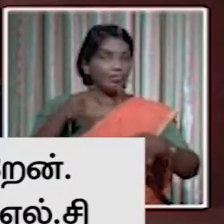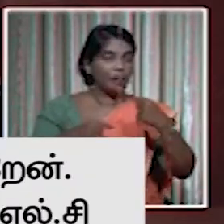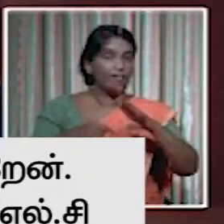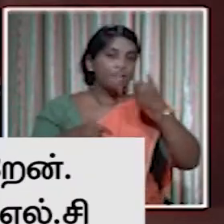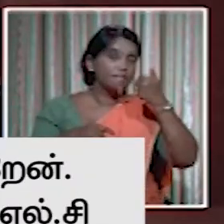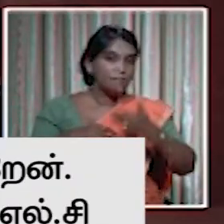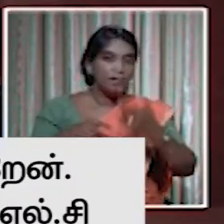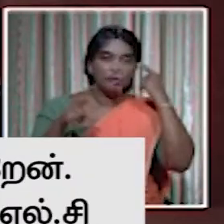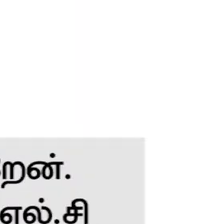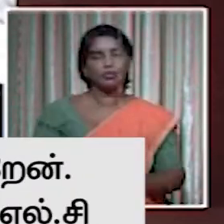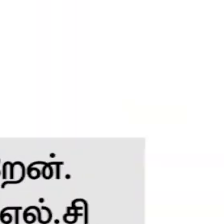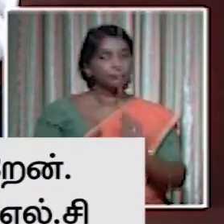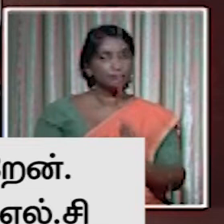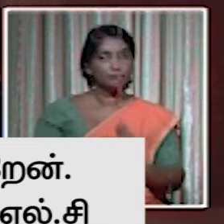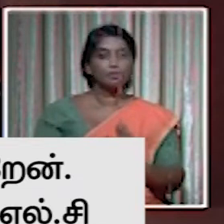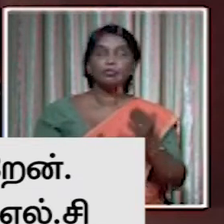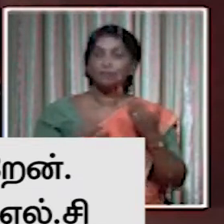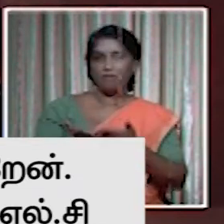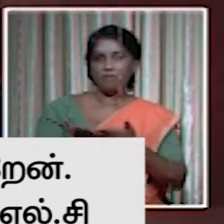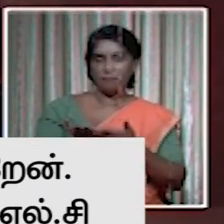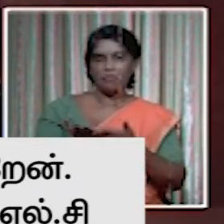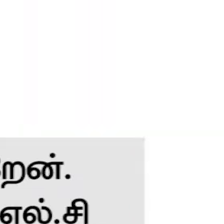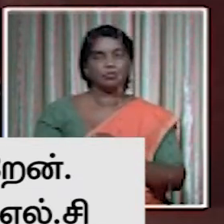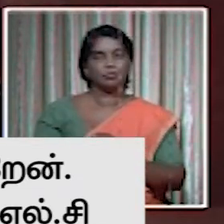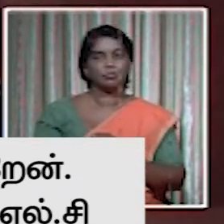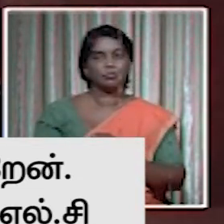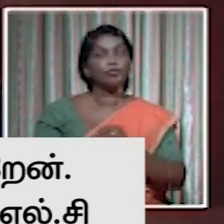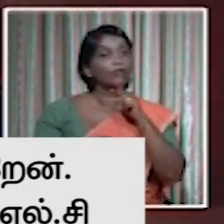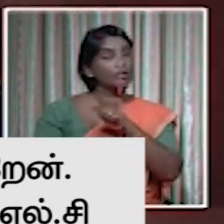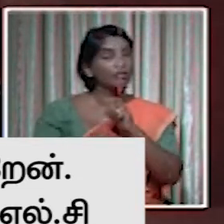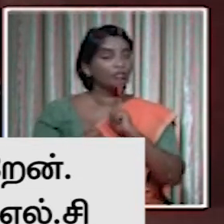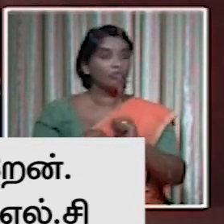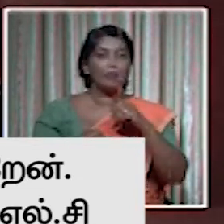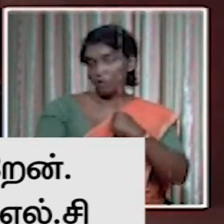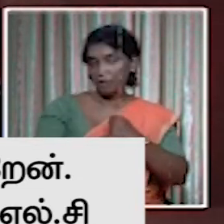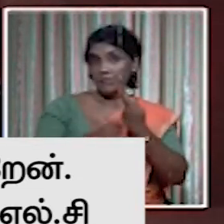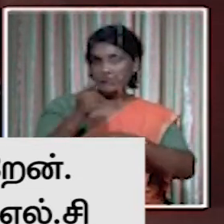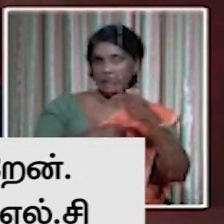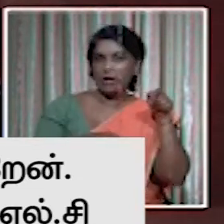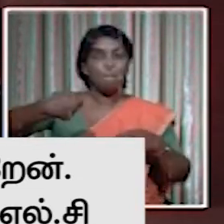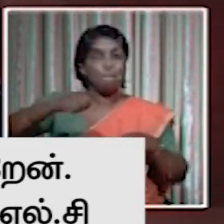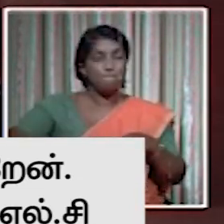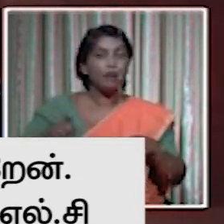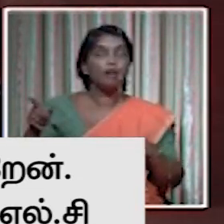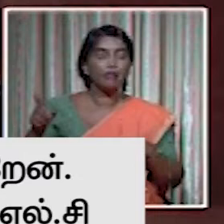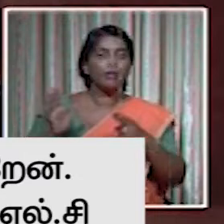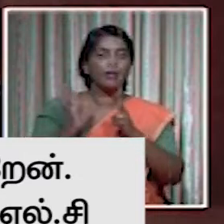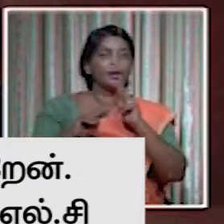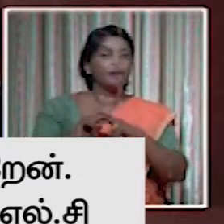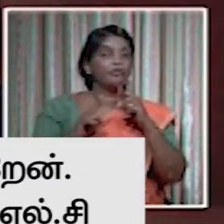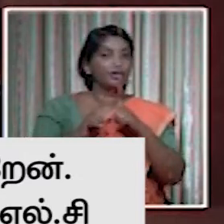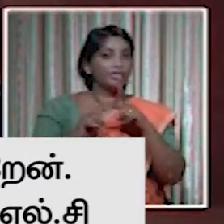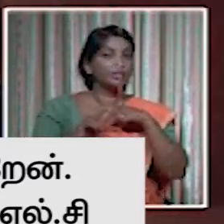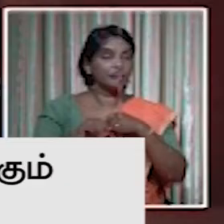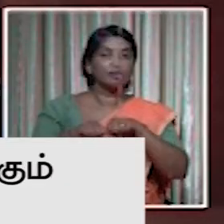ලෙස අපි සාකච්ඡාවට බඳුන් කළ යුතු තිබුණා. නමුත් මා සතු ඒ ගිවිසුම තිබෙන විශේෂයෙන්ම ඒකේ සේල හැටියට ශ්‍රී ලංකා ආණ්ඩුවත් බය හැටියට NFE ශ්‍රී ලංකා